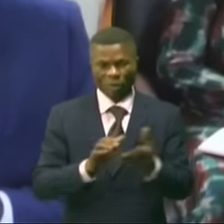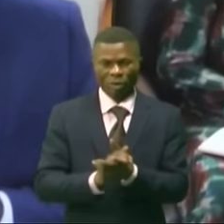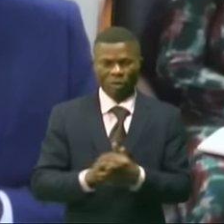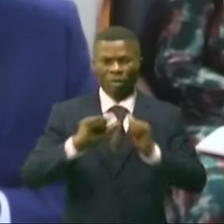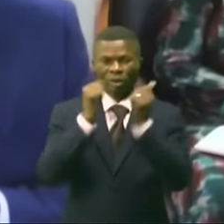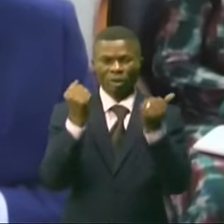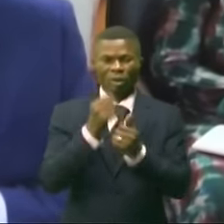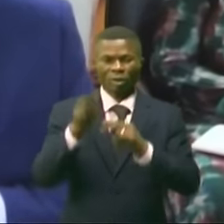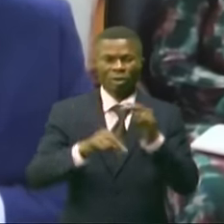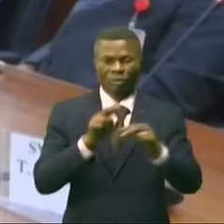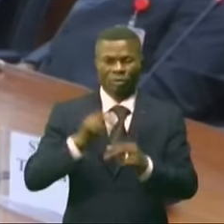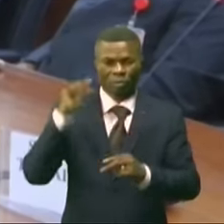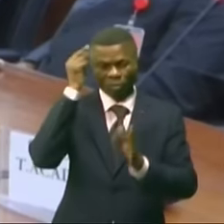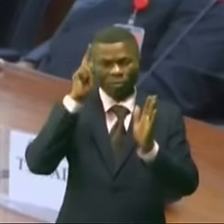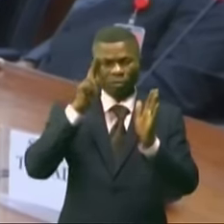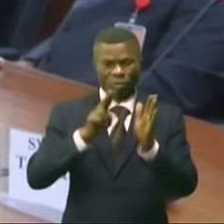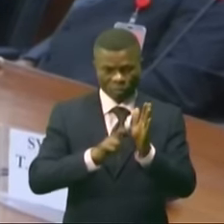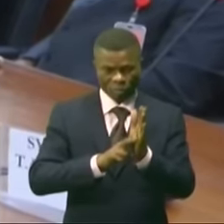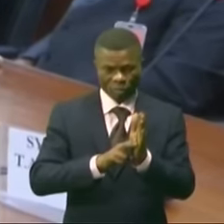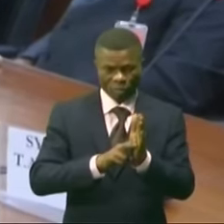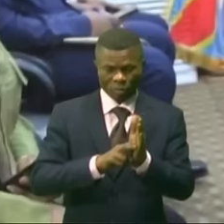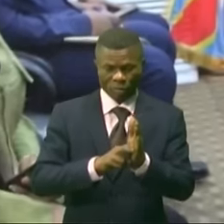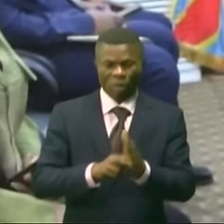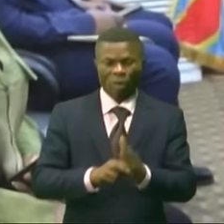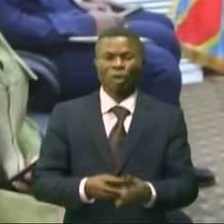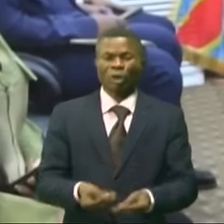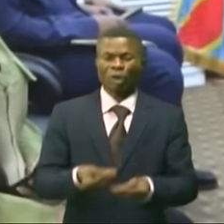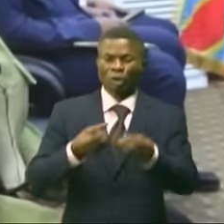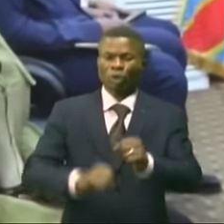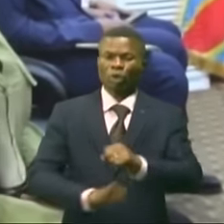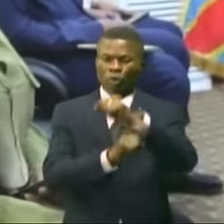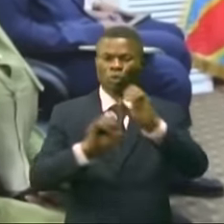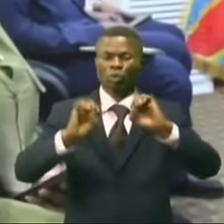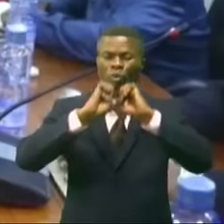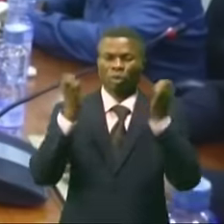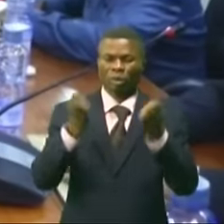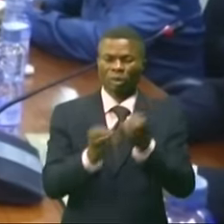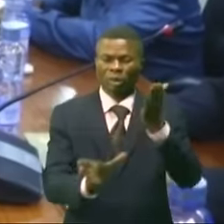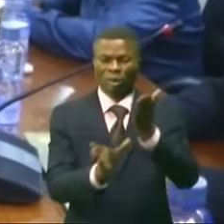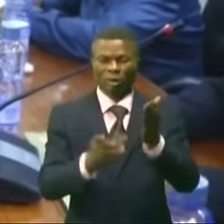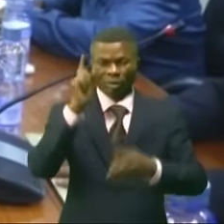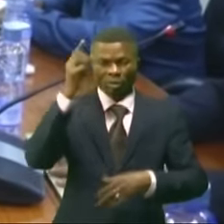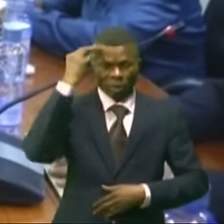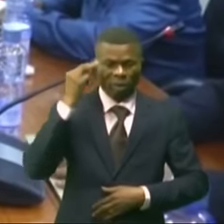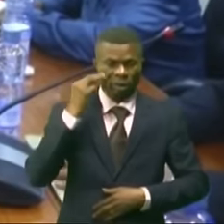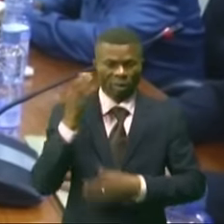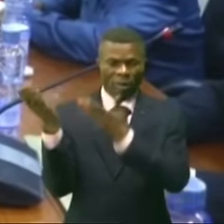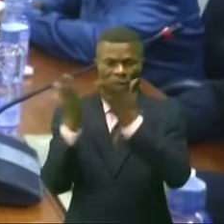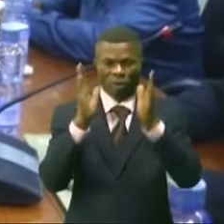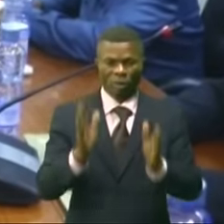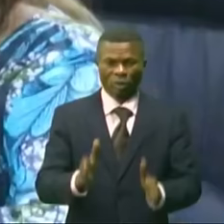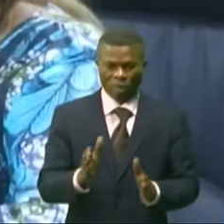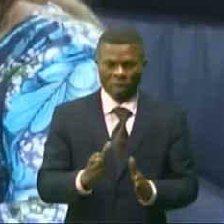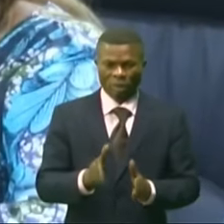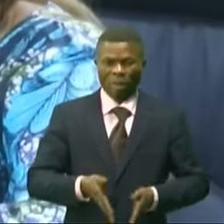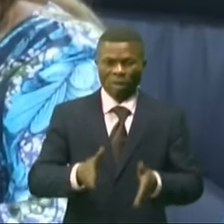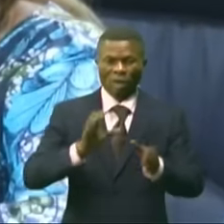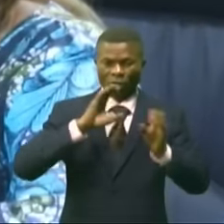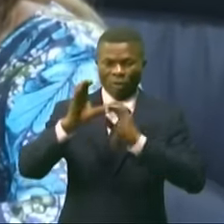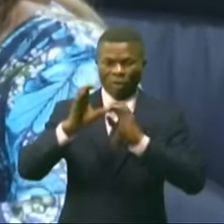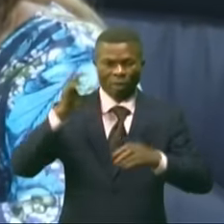nationale que le gouvernement va de nouveau subventionner l'entreprise le vice-Premier ministre ministre des transport et voie de